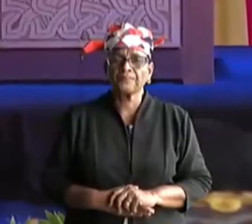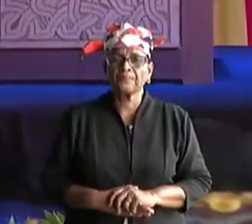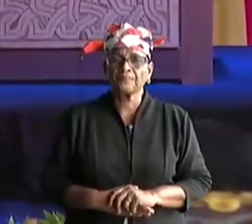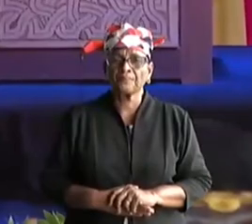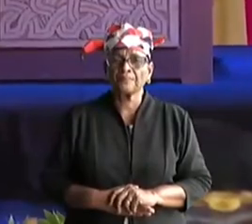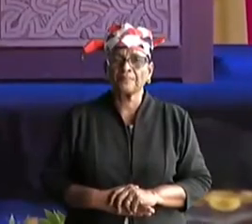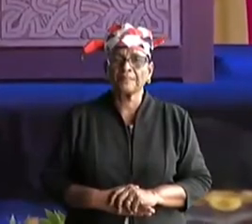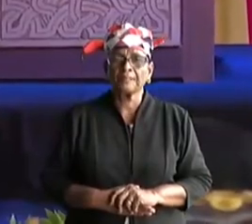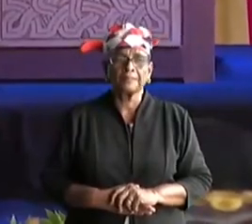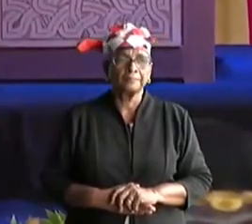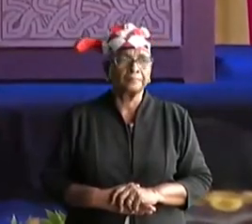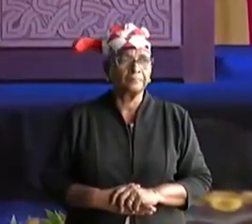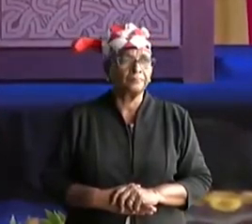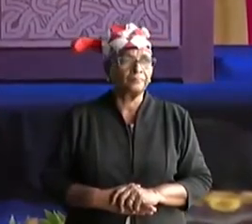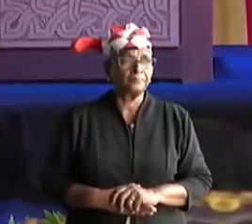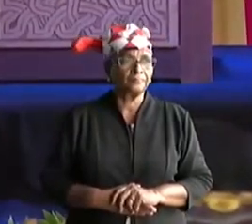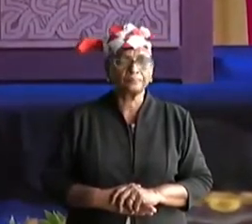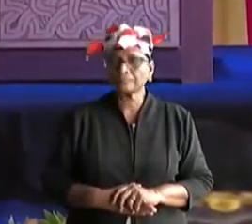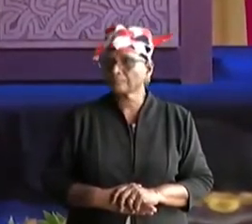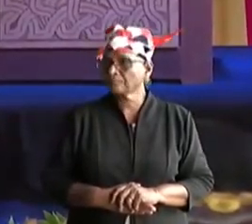Go, Mama.